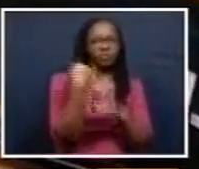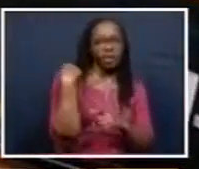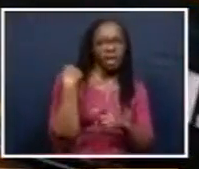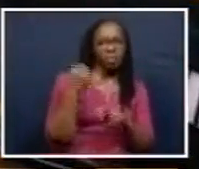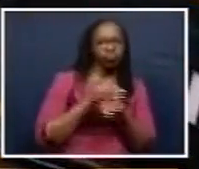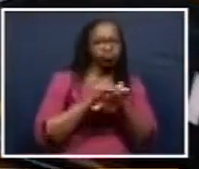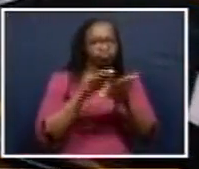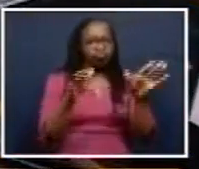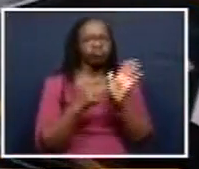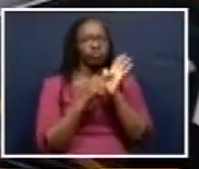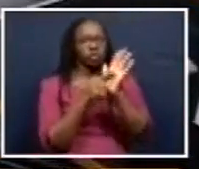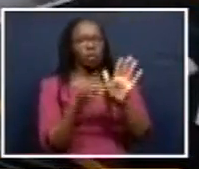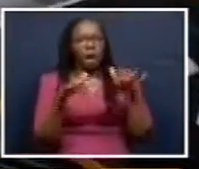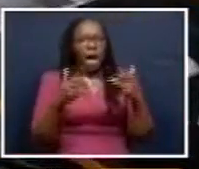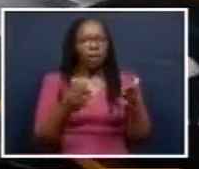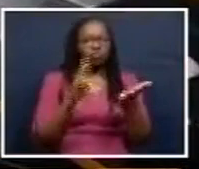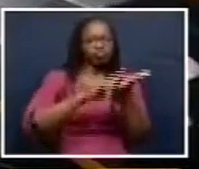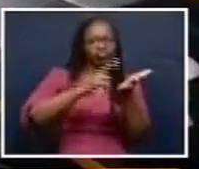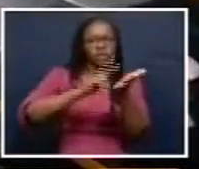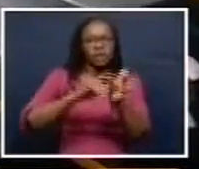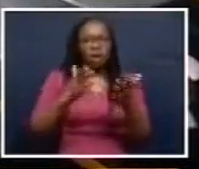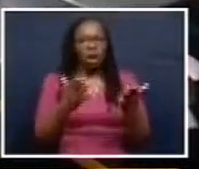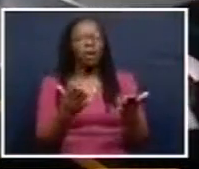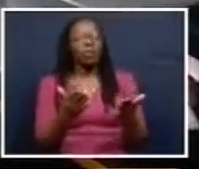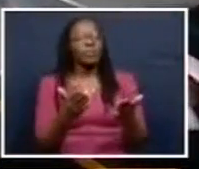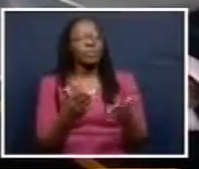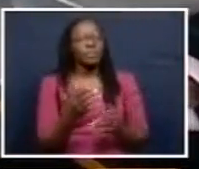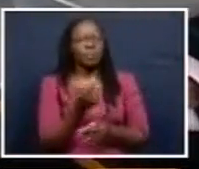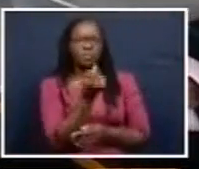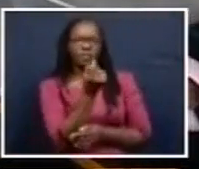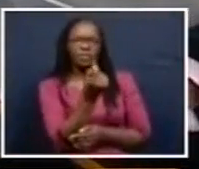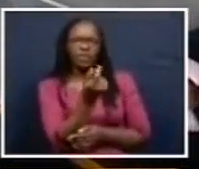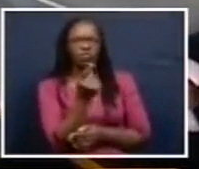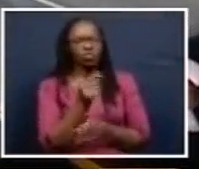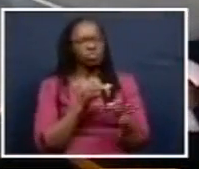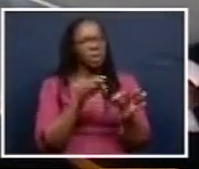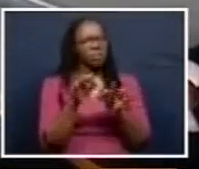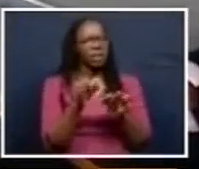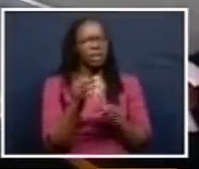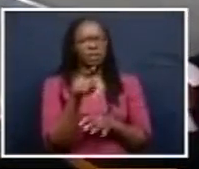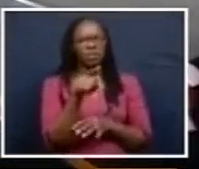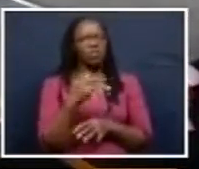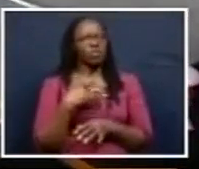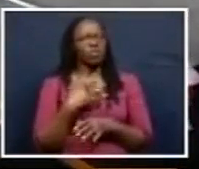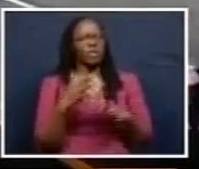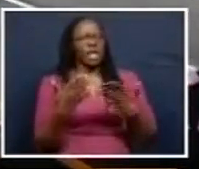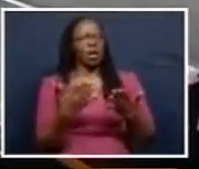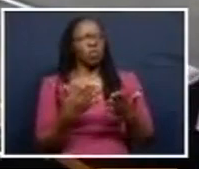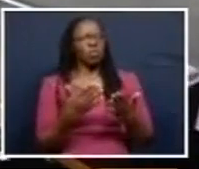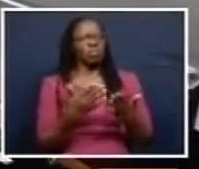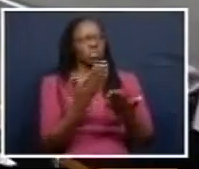ambazo zinaonyesha jinsi zoezi lenyewe limefanyika. Kwa sekunde tu chache tueleze wewe zoezi lote hilo unaweza ukalitathmini vipi?